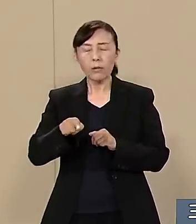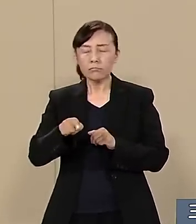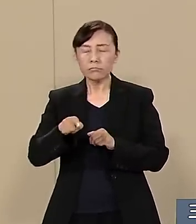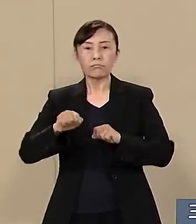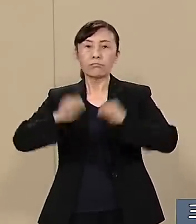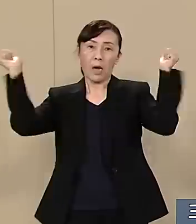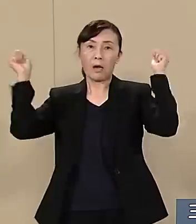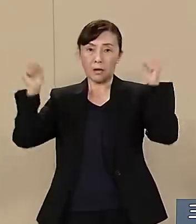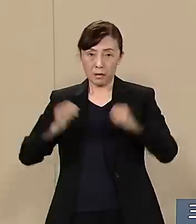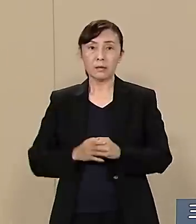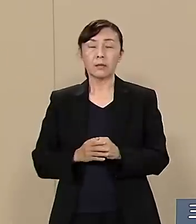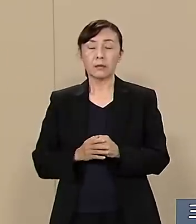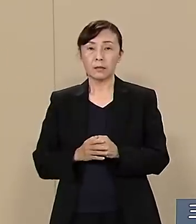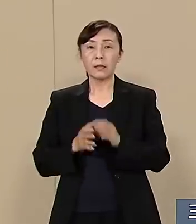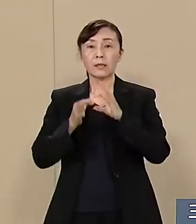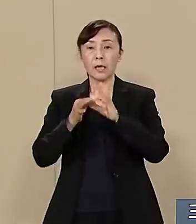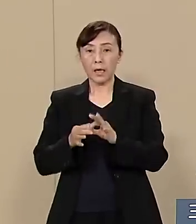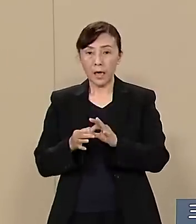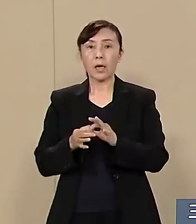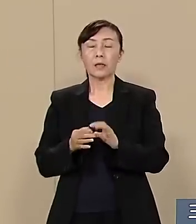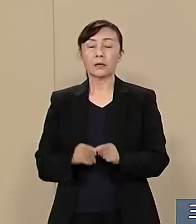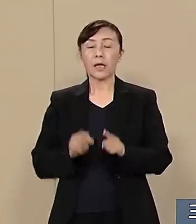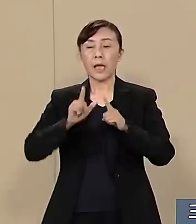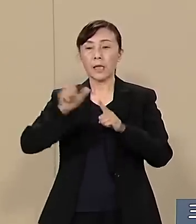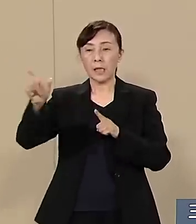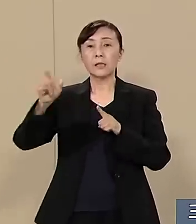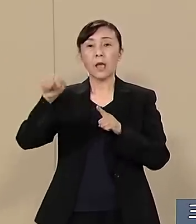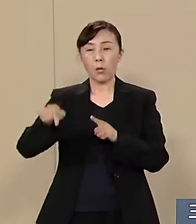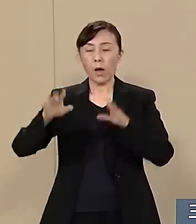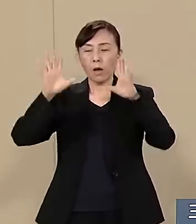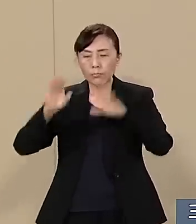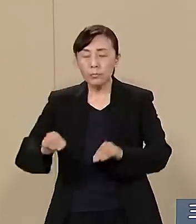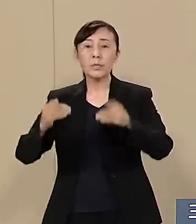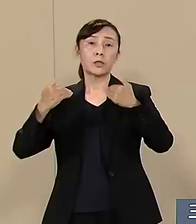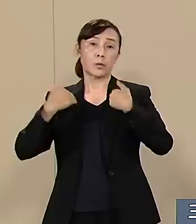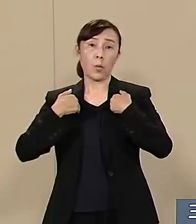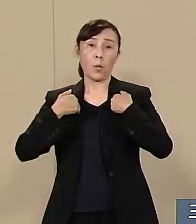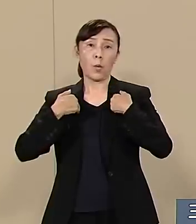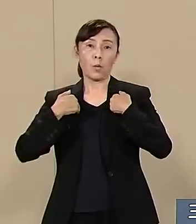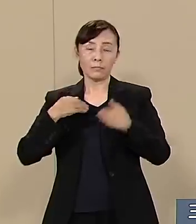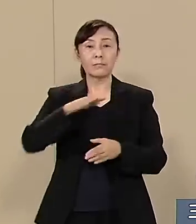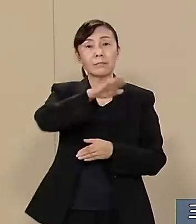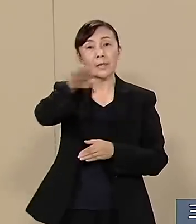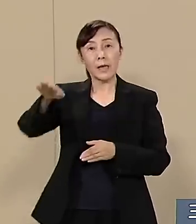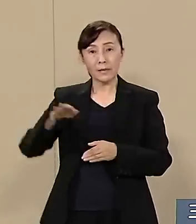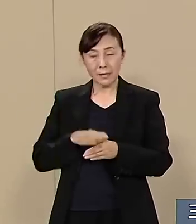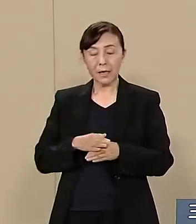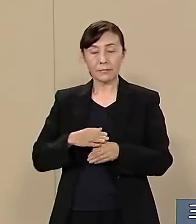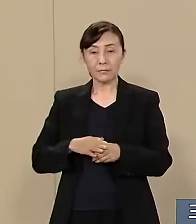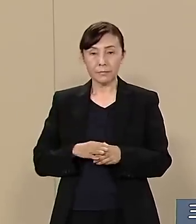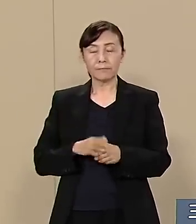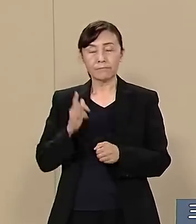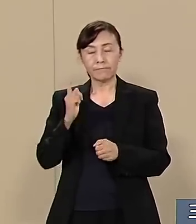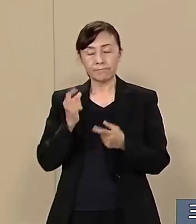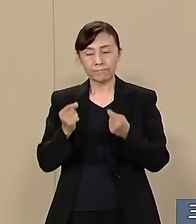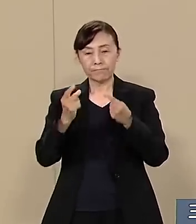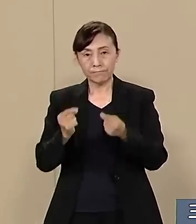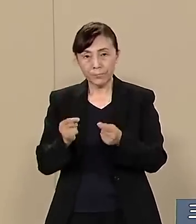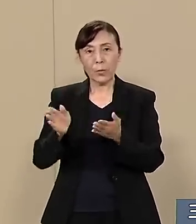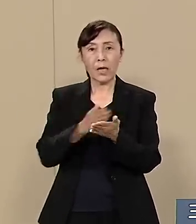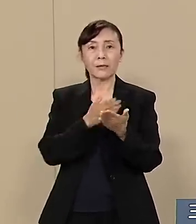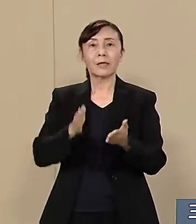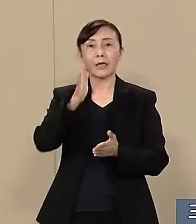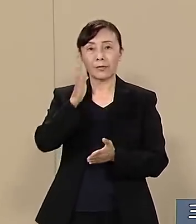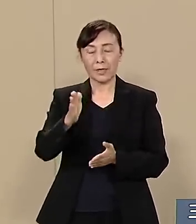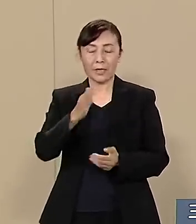は許されませんだから nhk はブッ壊さなければならないんです動画皆3心の目で見てください